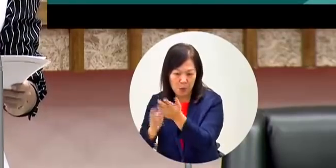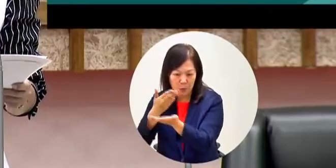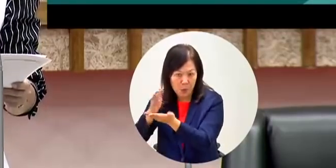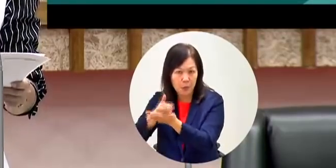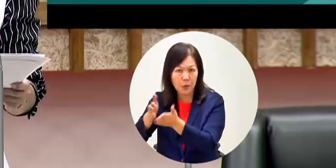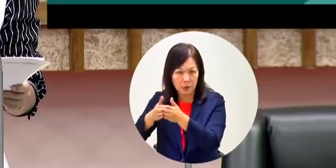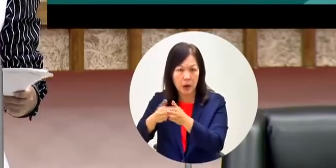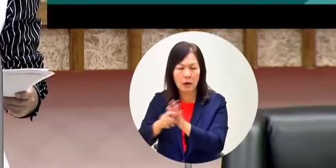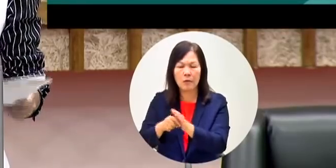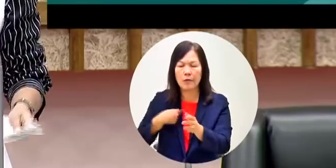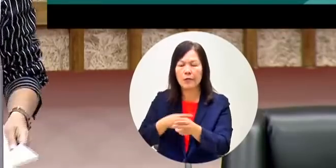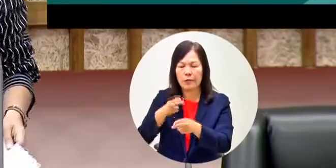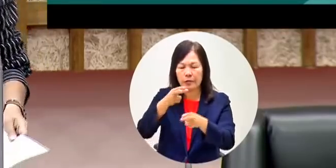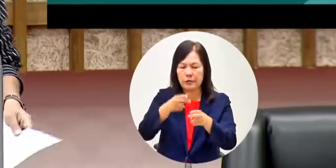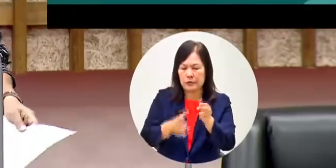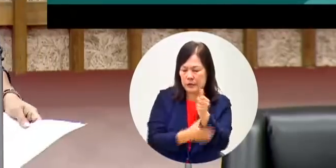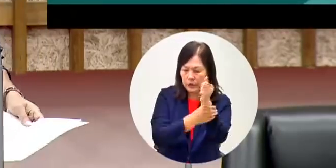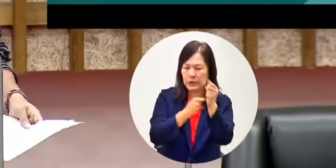样的。